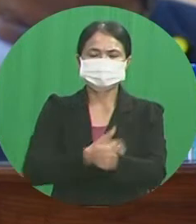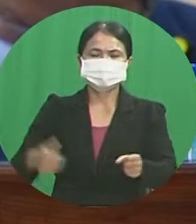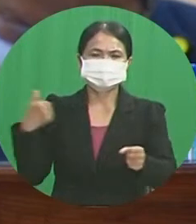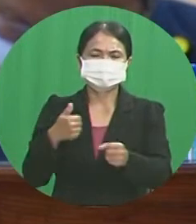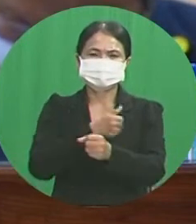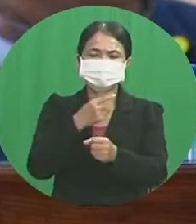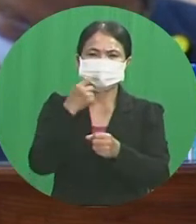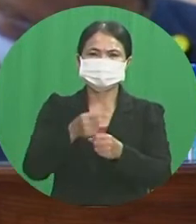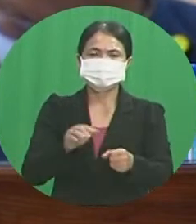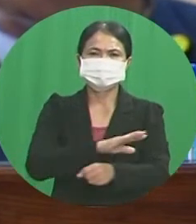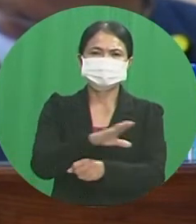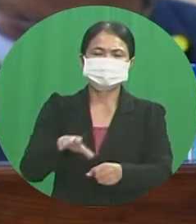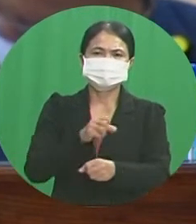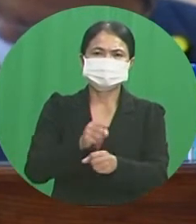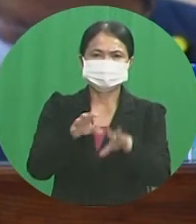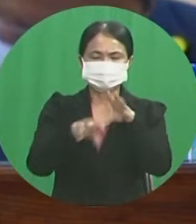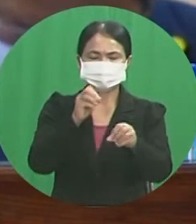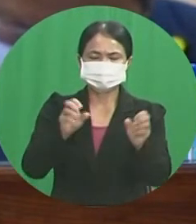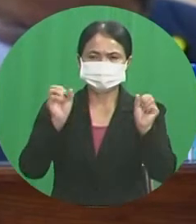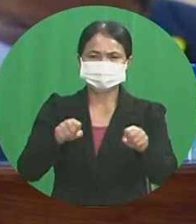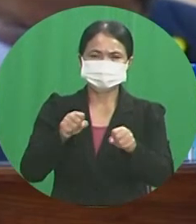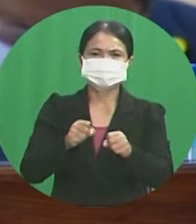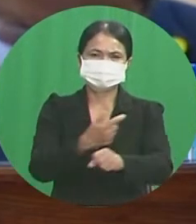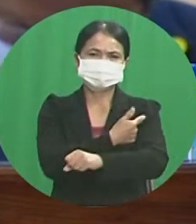បានថ្លែងថាកម្ពុជាកំពុងសិក្សាលទ្ធភាពក្នុង